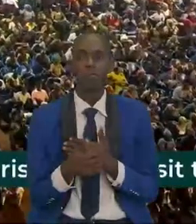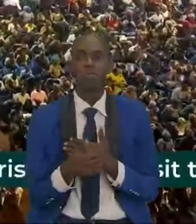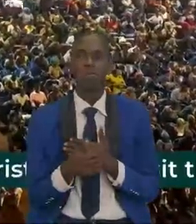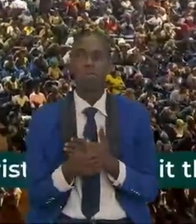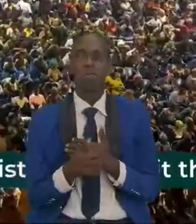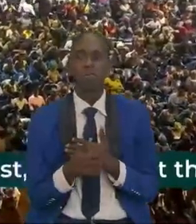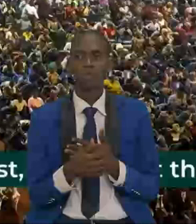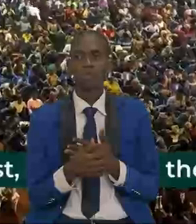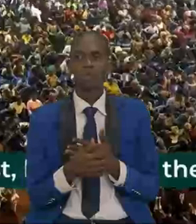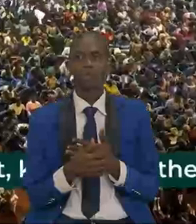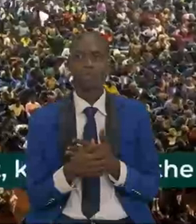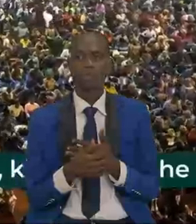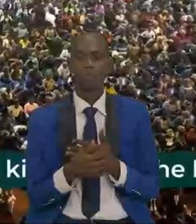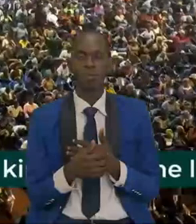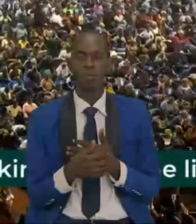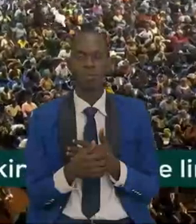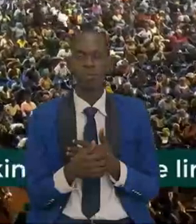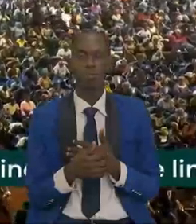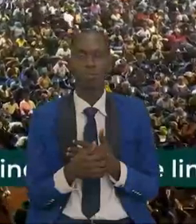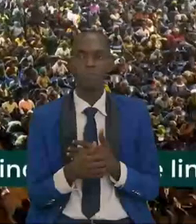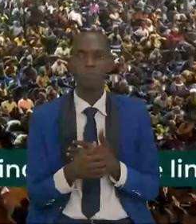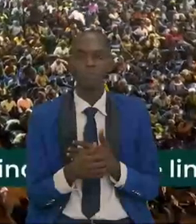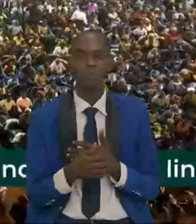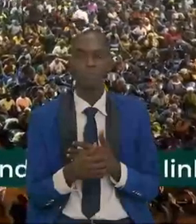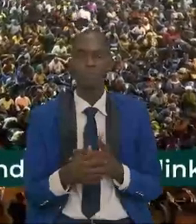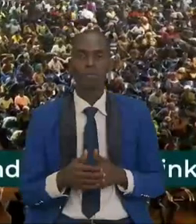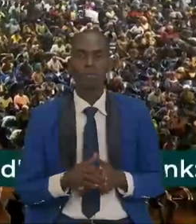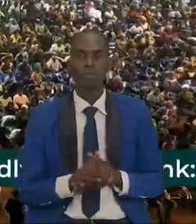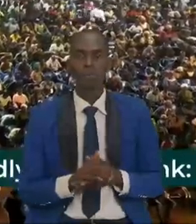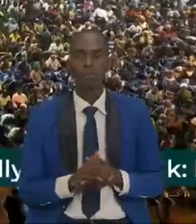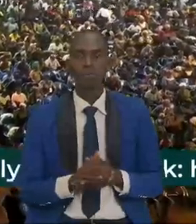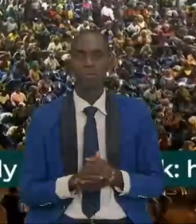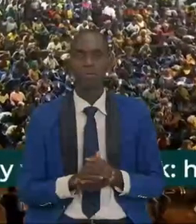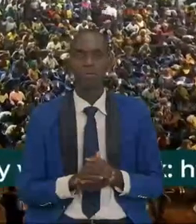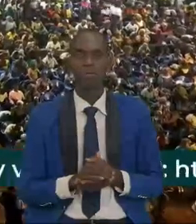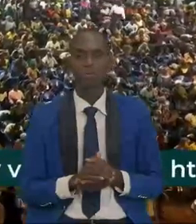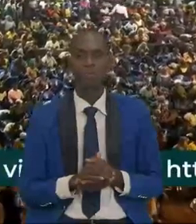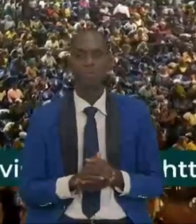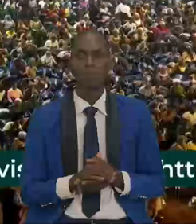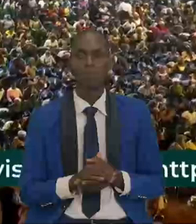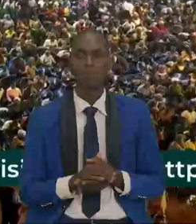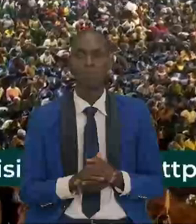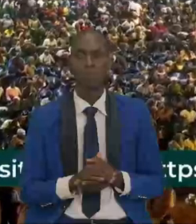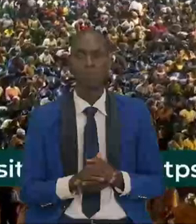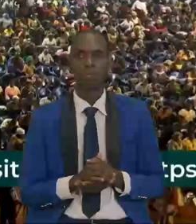présentez vos requêtes au Seigneur dans la prière. En attendant l'arrivée de l'homme de Dieu,